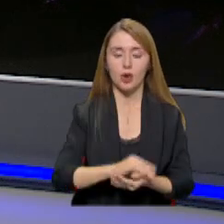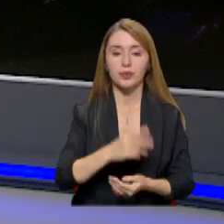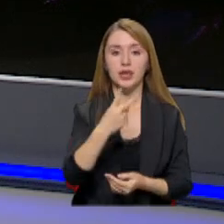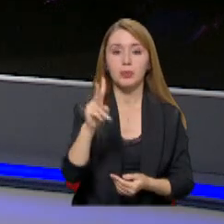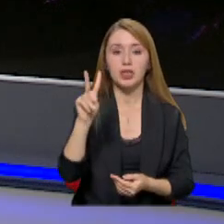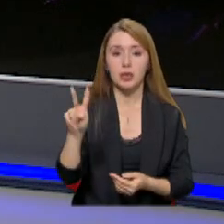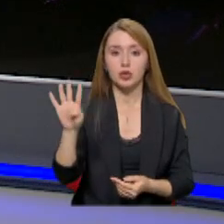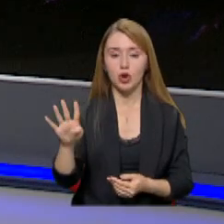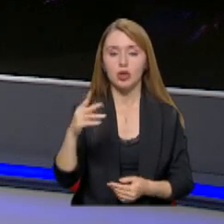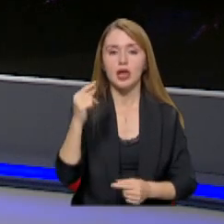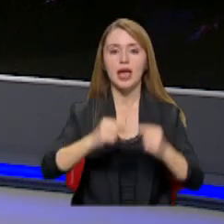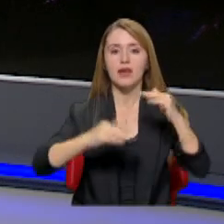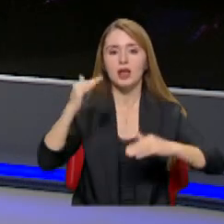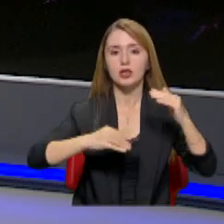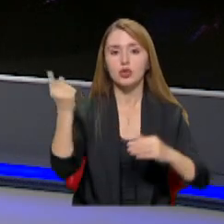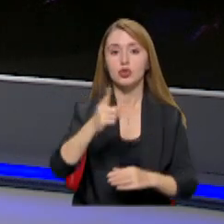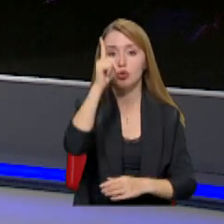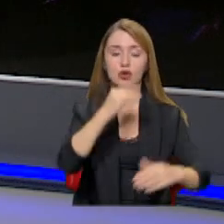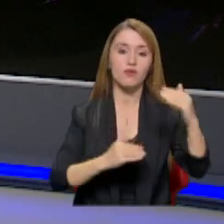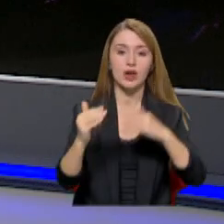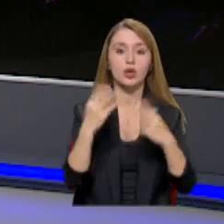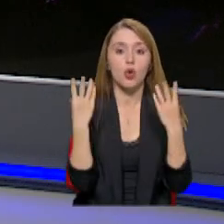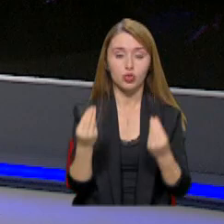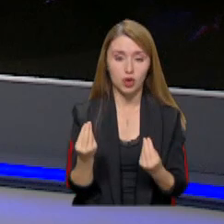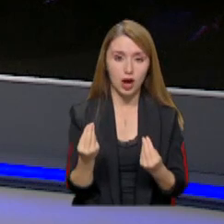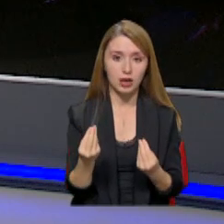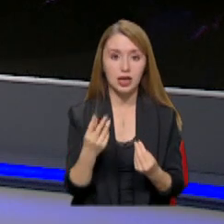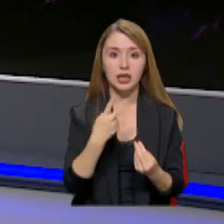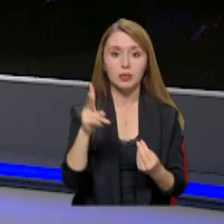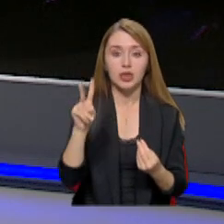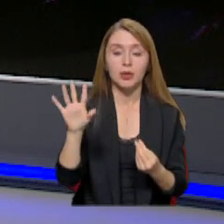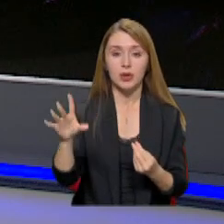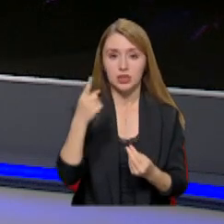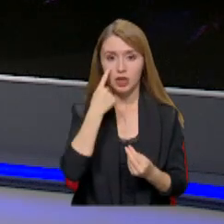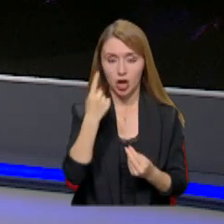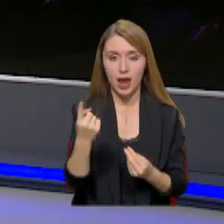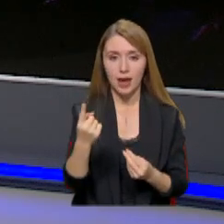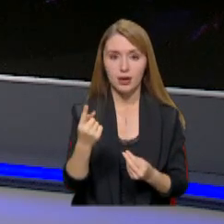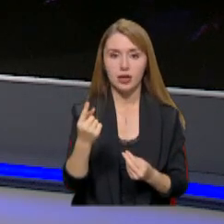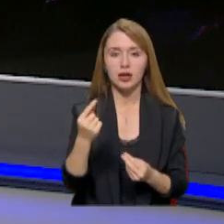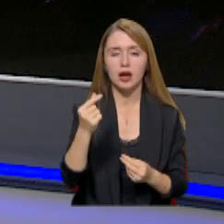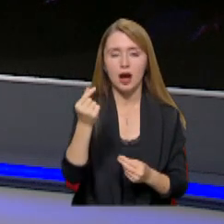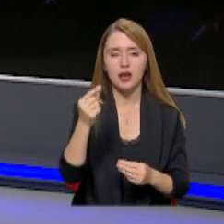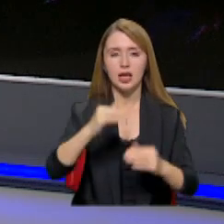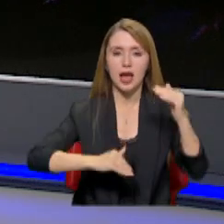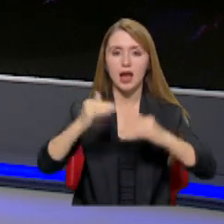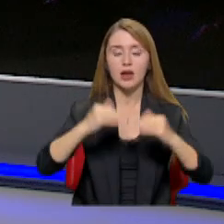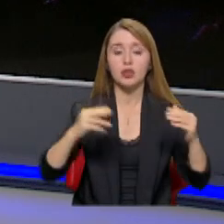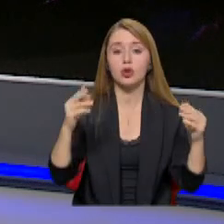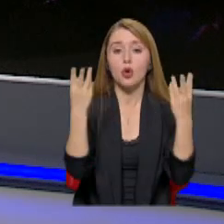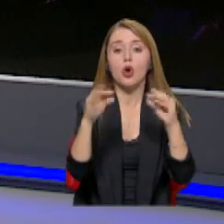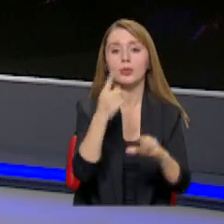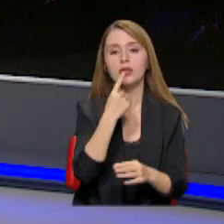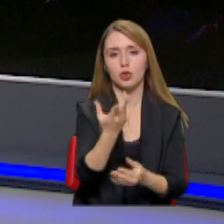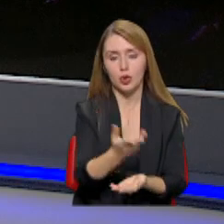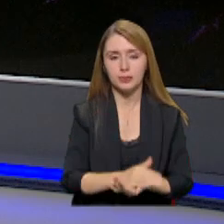2024'te enflasyon % 10000 üzerinde olacaktır 2025'te de düşük enflasyon Hayal diyor Duran